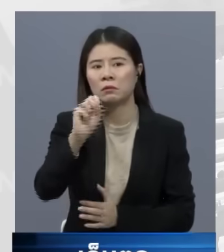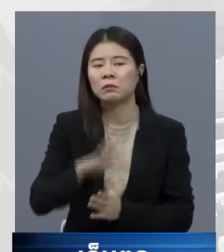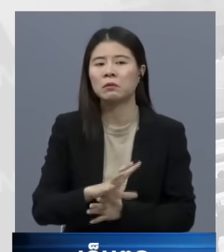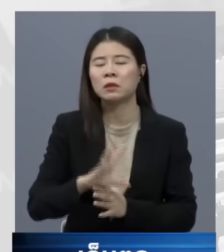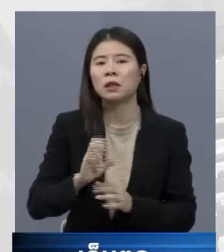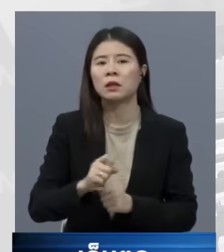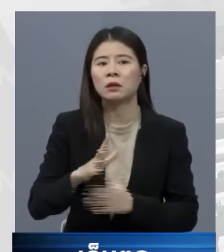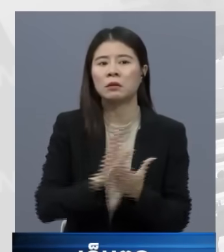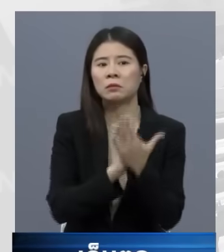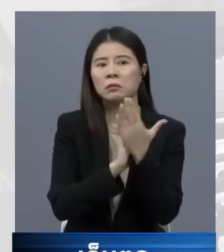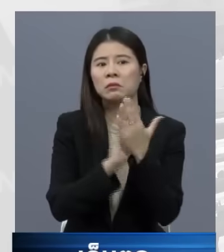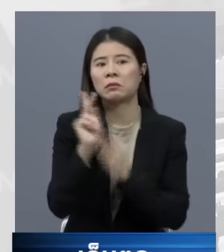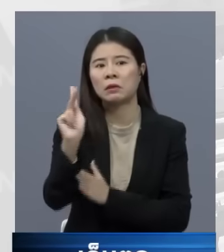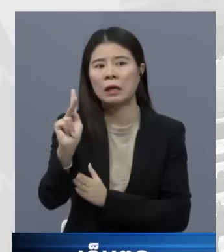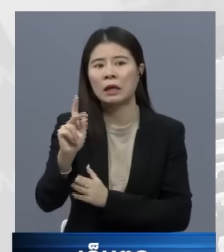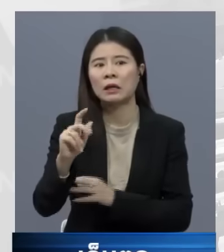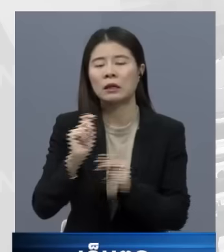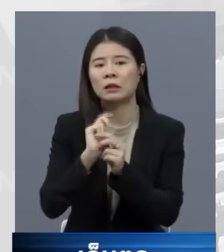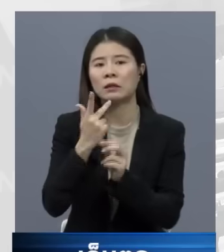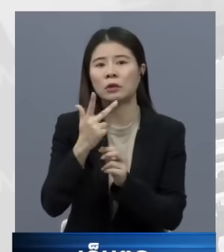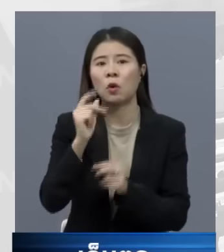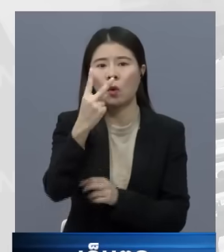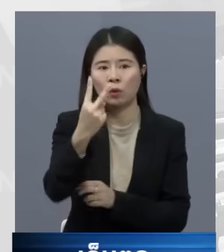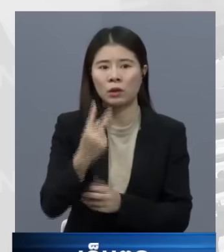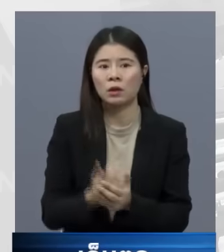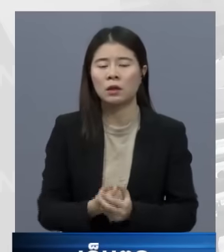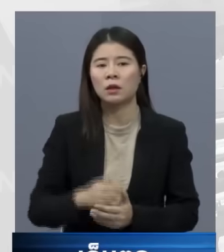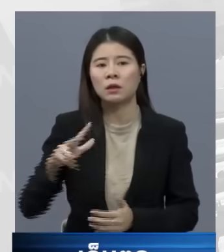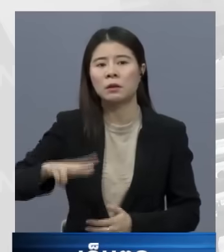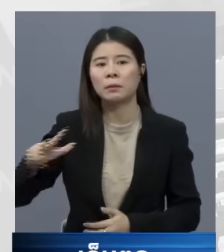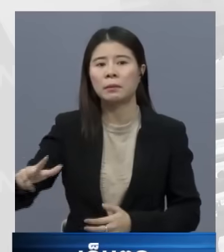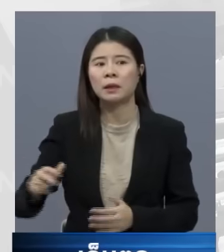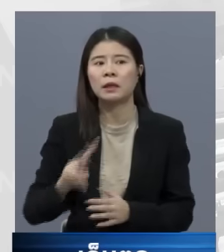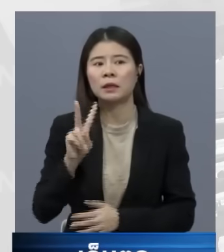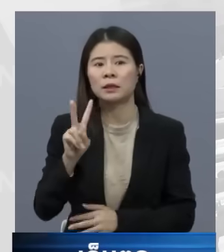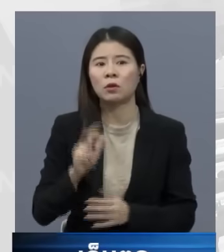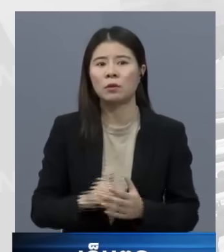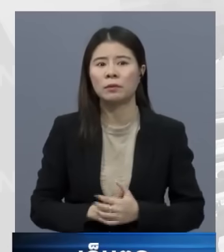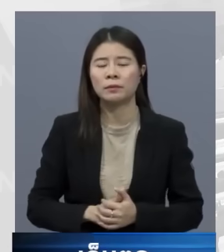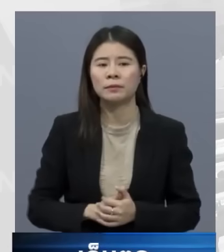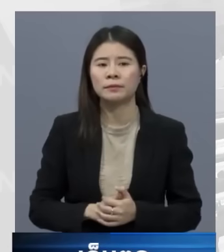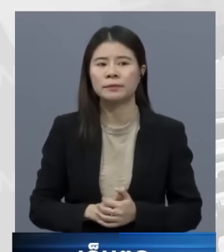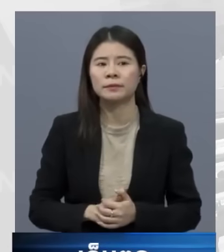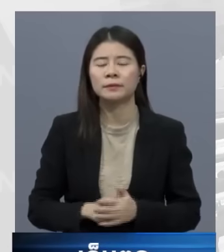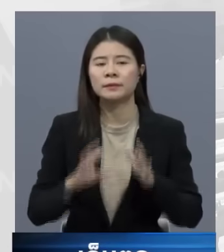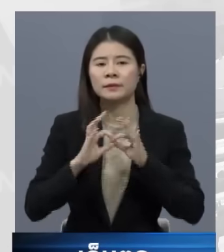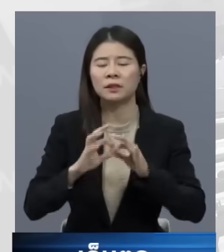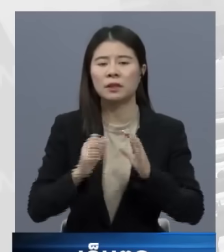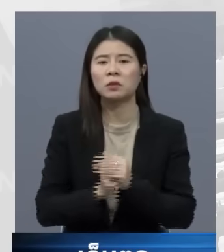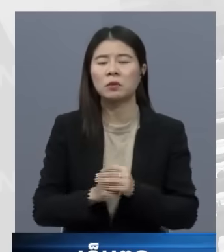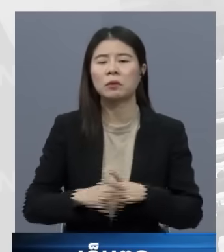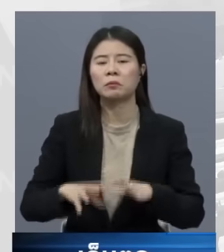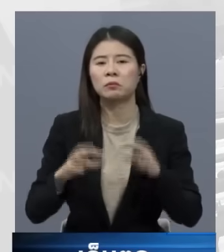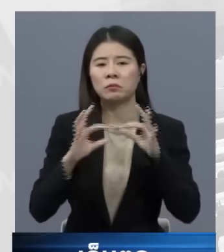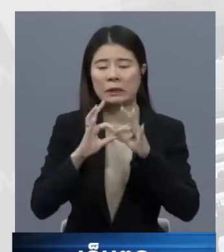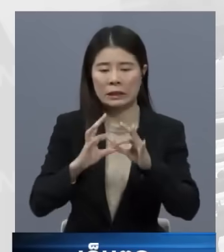นากล้า2เสียงพรรคเพื่อไทยรวมพลัง2เสียงนะคะบวกกับงูเห่าจากพลังประชารัฐในสายของร้อยเอกธรรมนัสพรหมเผ่